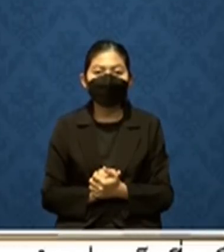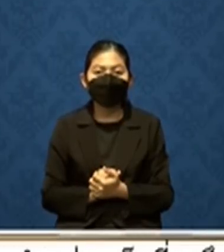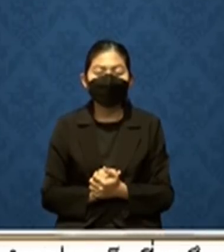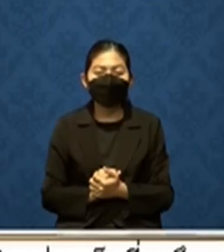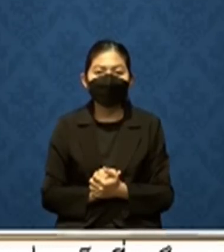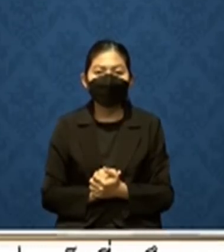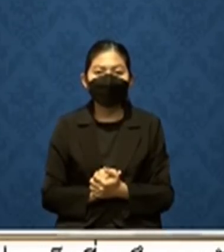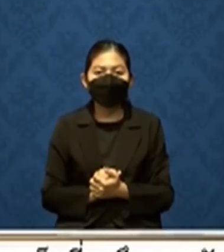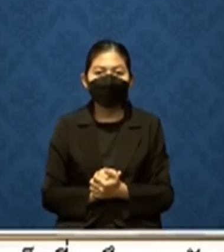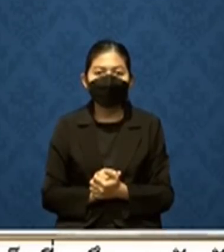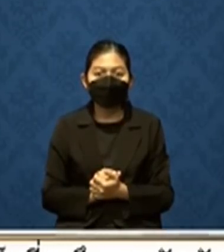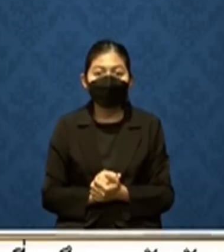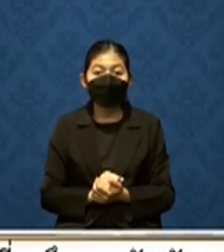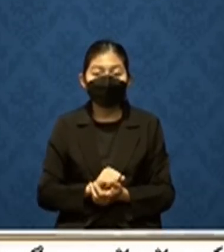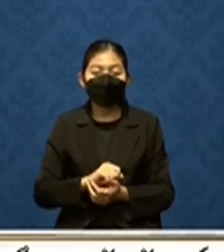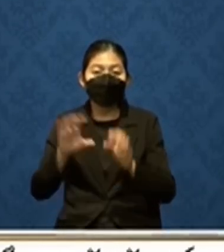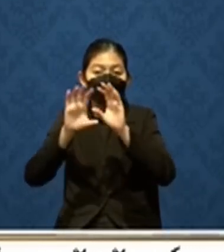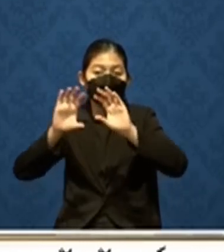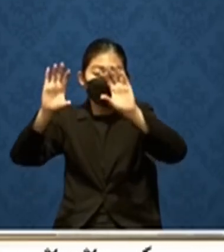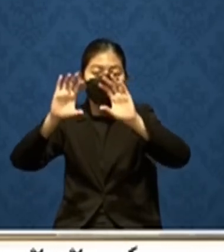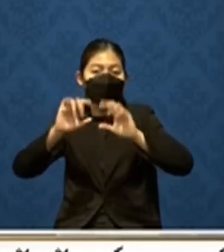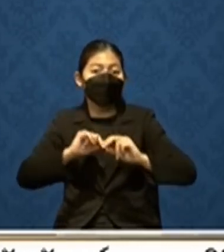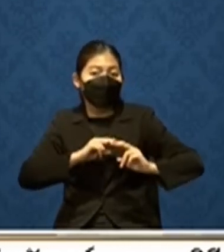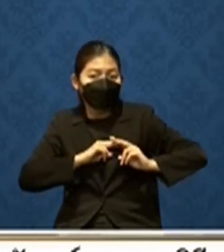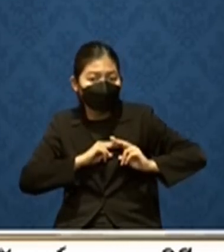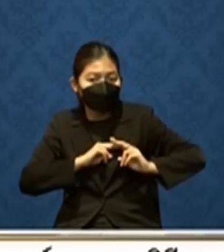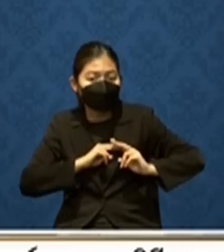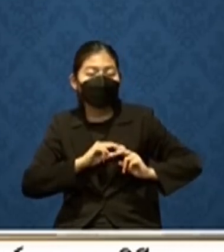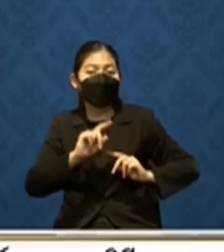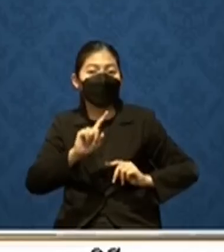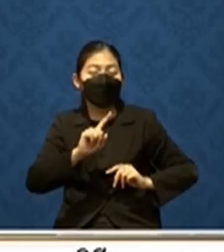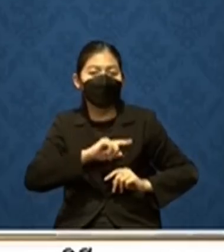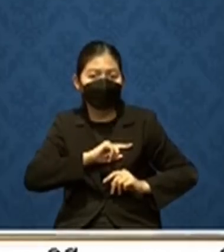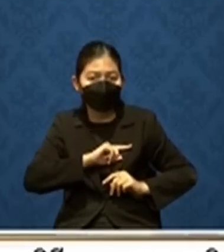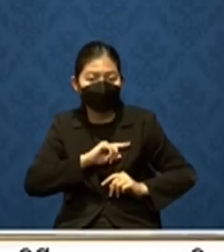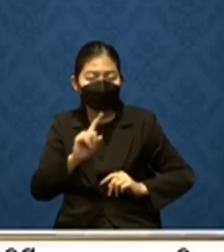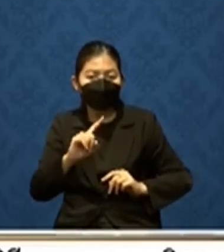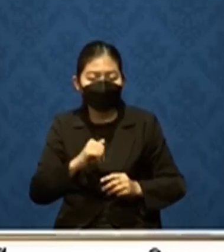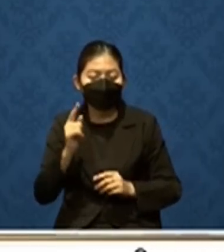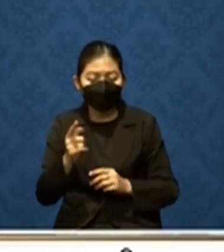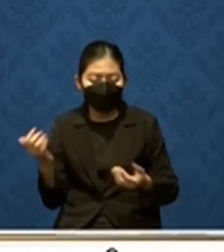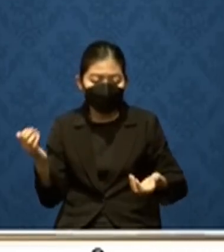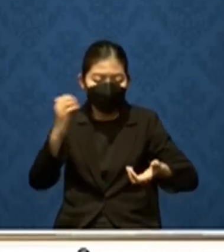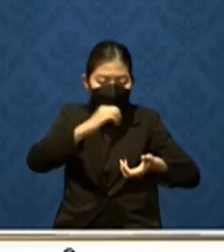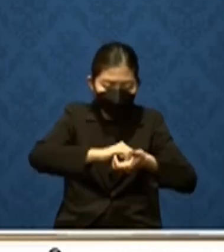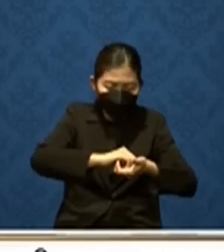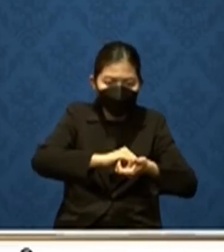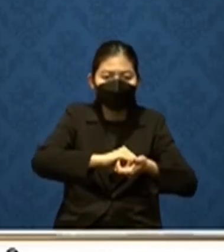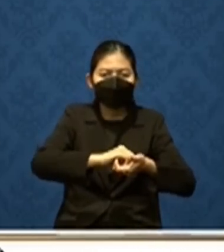มีหน้าที่ของรัฐบาลคณะนม 4ตำบลประหยัดน้ำนวลต้องเข้ามาสร้างความสามัคคีปรองดอง